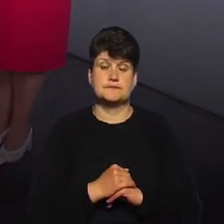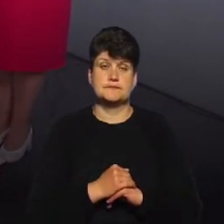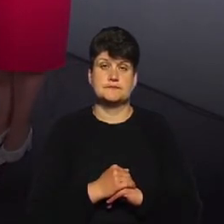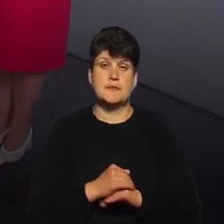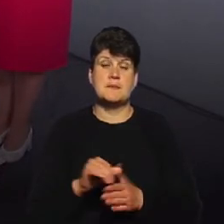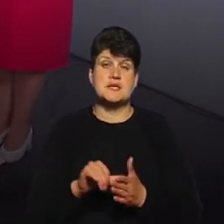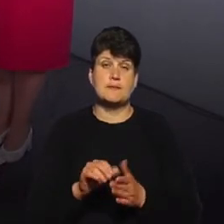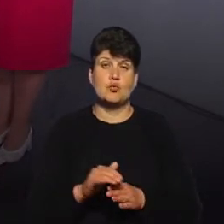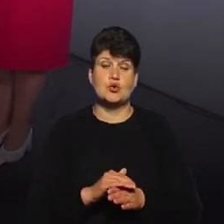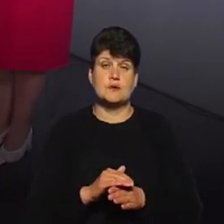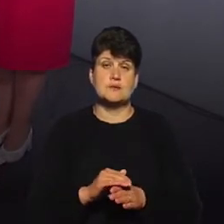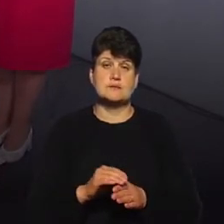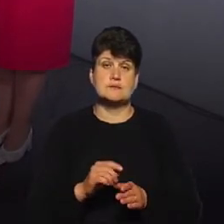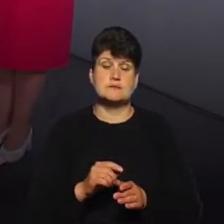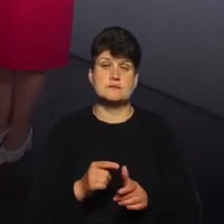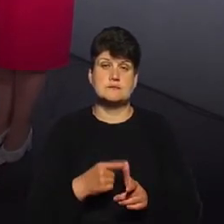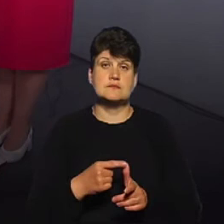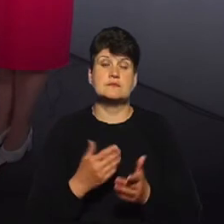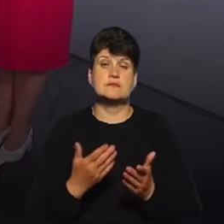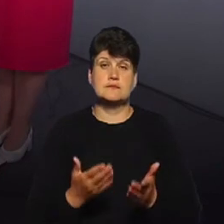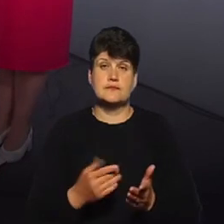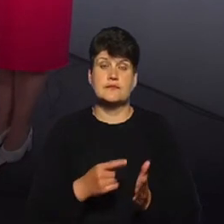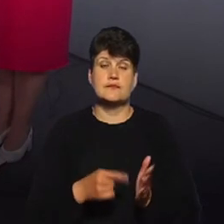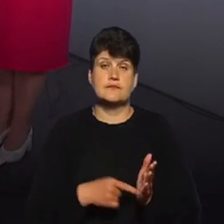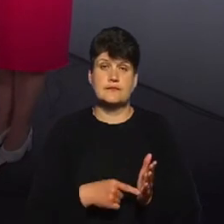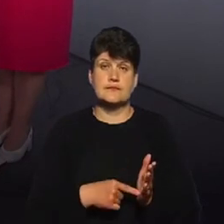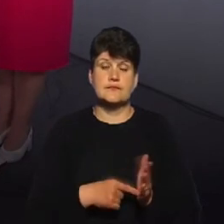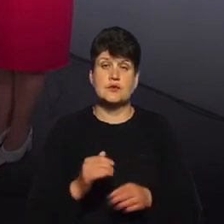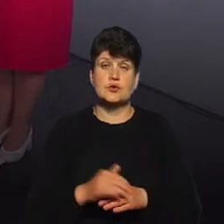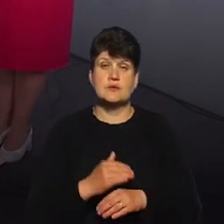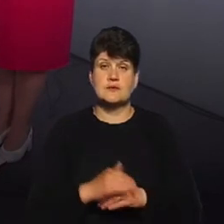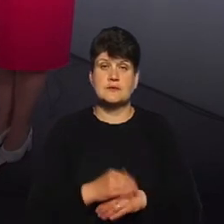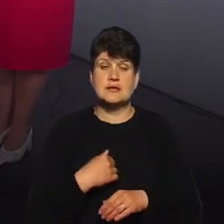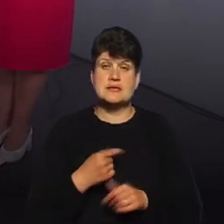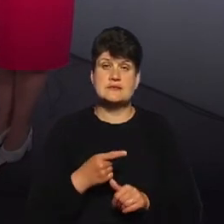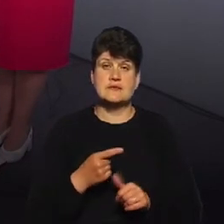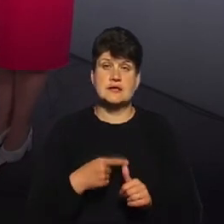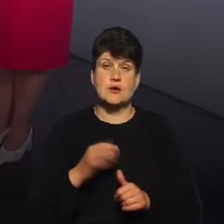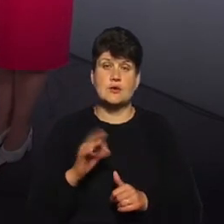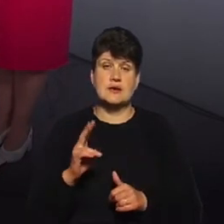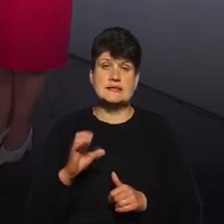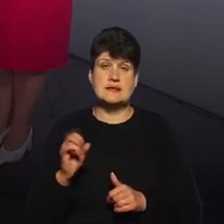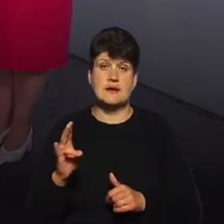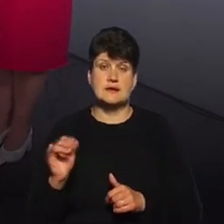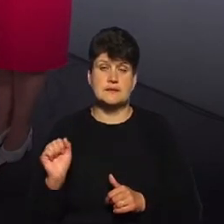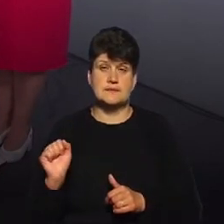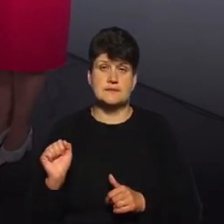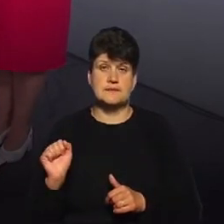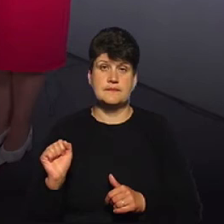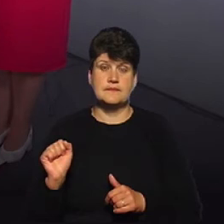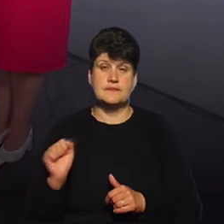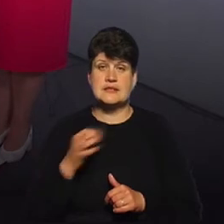запитання. Добрий вечір, мене звати Оксана. А скажіть, будь ласка, а